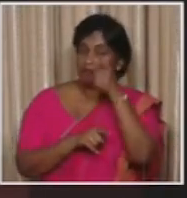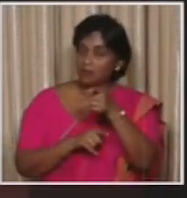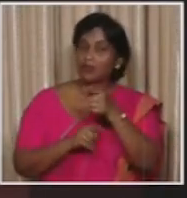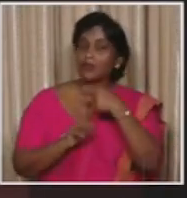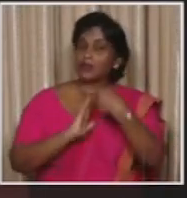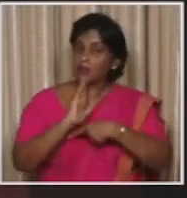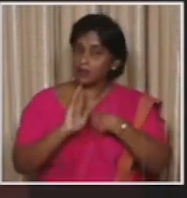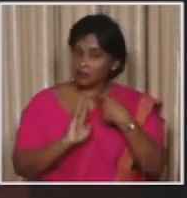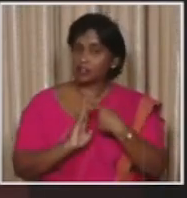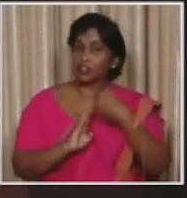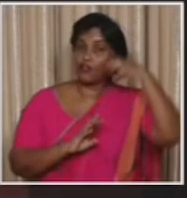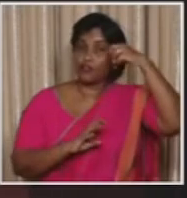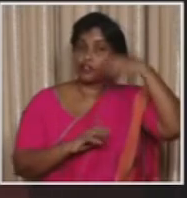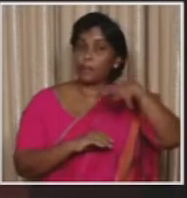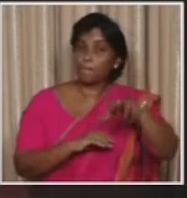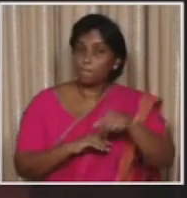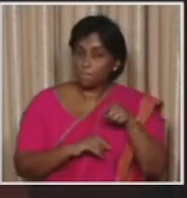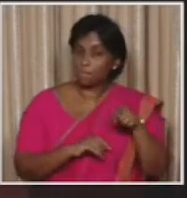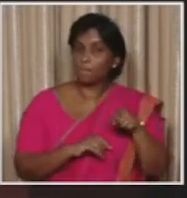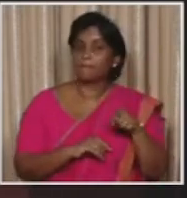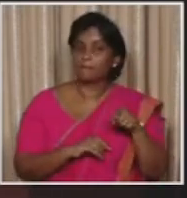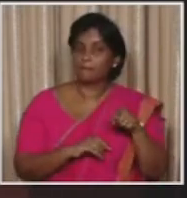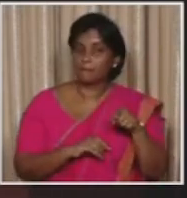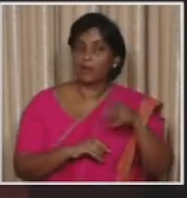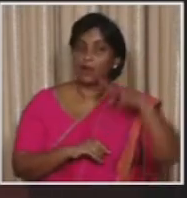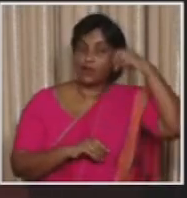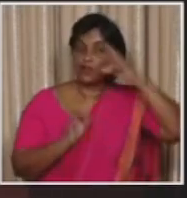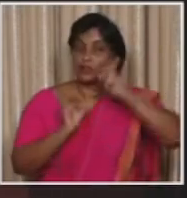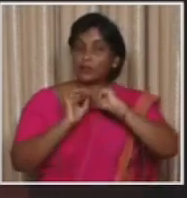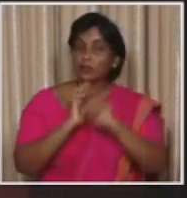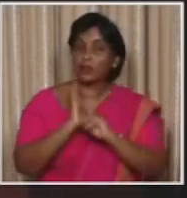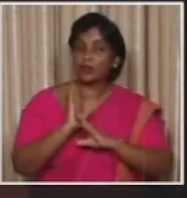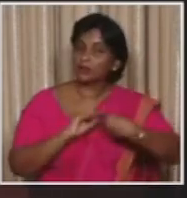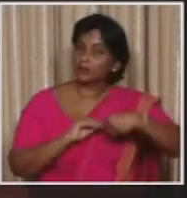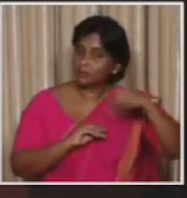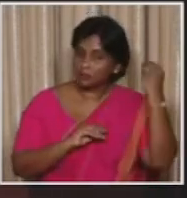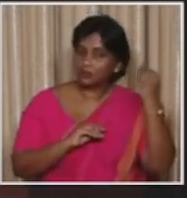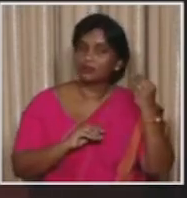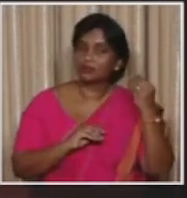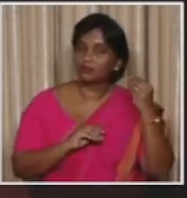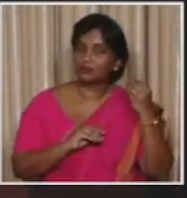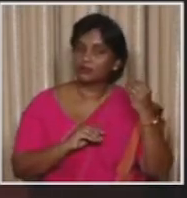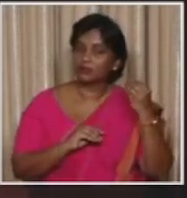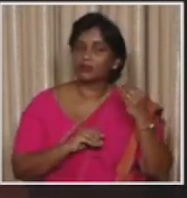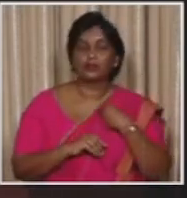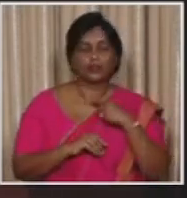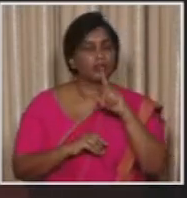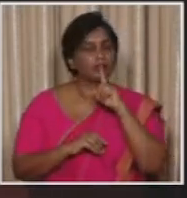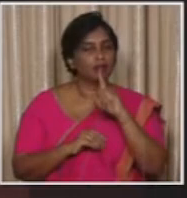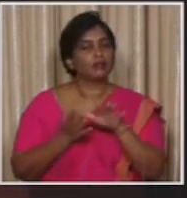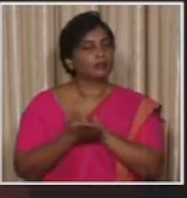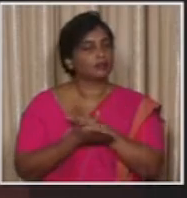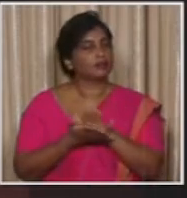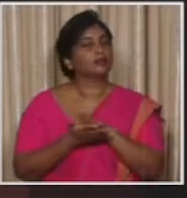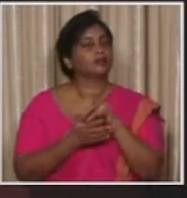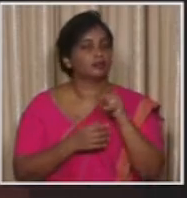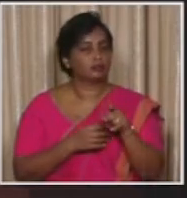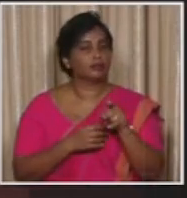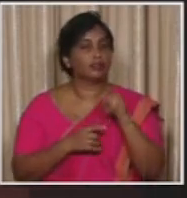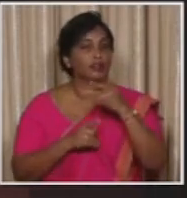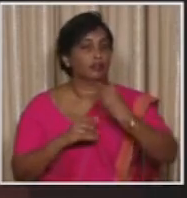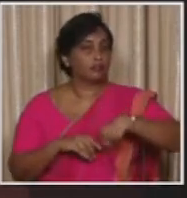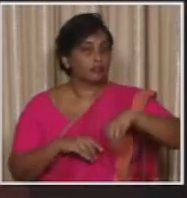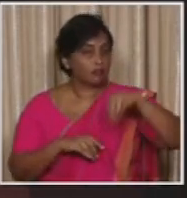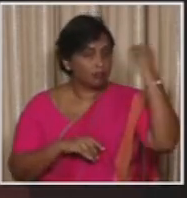රටේ විදුලි පාරිභෝගිකයින්ගේ විදුලි බිල වැඩි කරන්නේ? මම කියනවා පැහැදිලිවම ඒ වැඩි